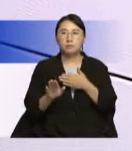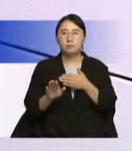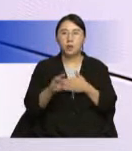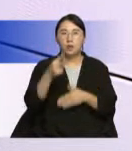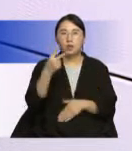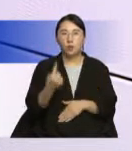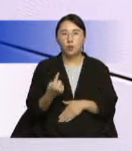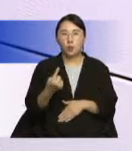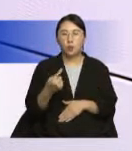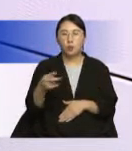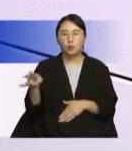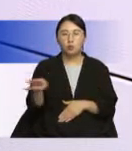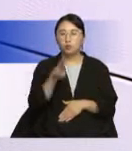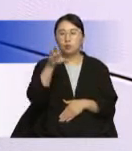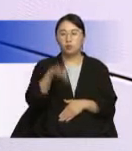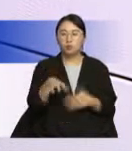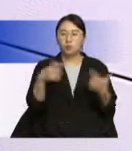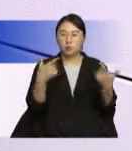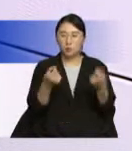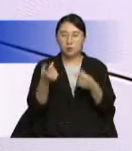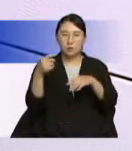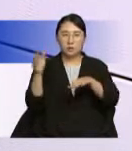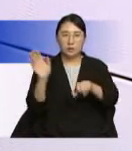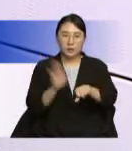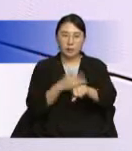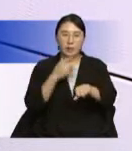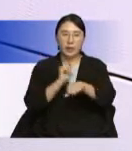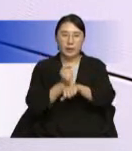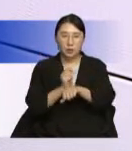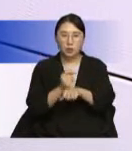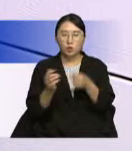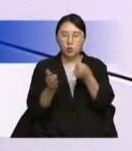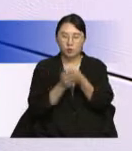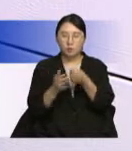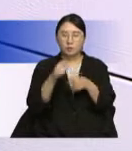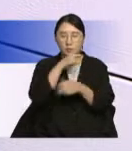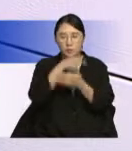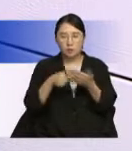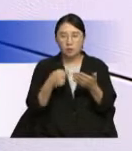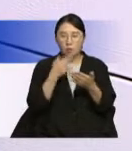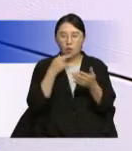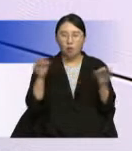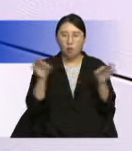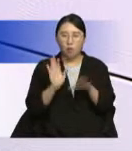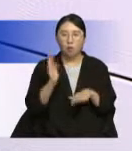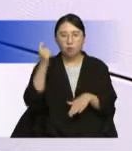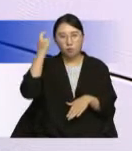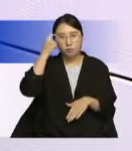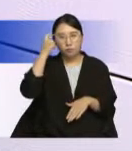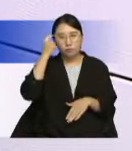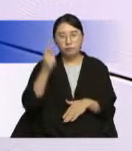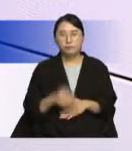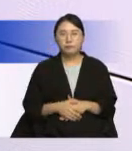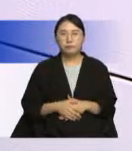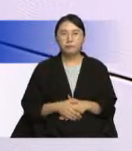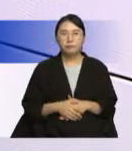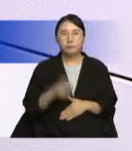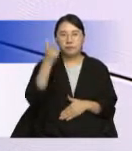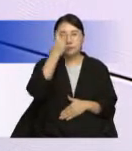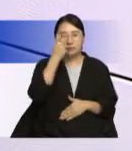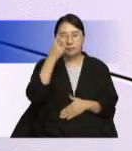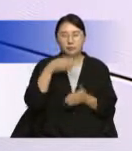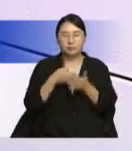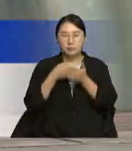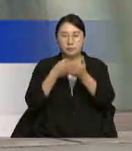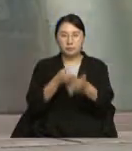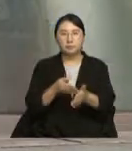이후에라도 망원 우체국과 같은 잘못된 행정 절차로 인한 그런 피해들이 없어져야 된다라는 생각에서 이렇게 감사